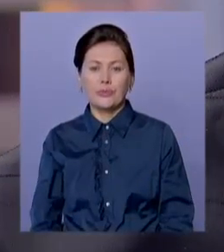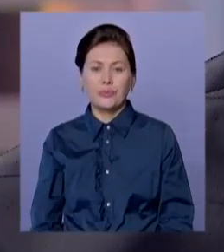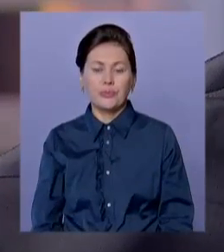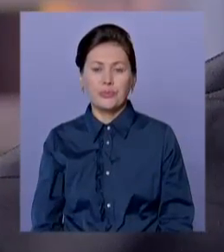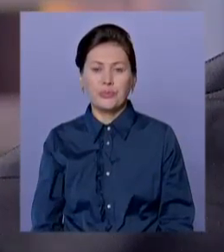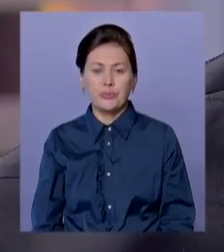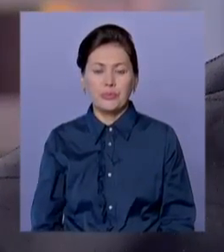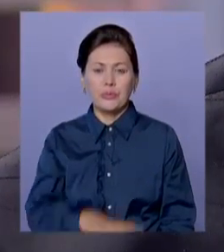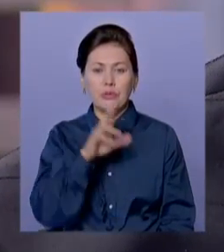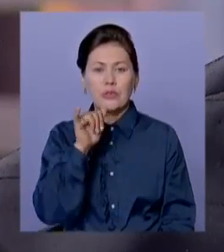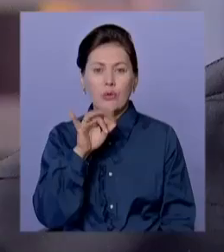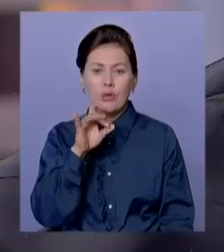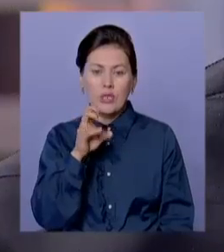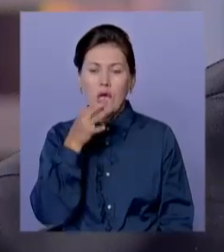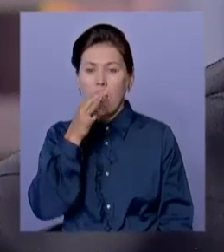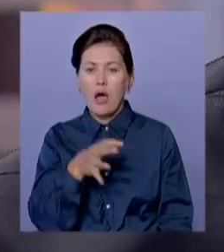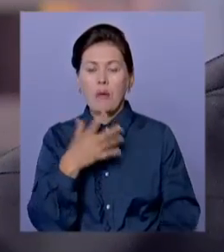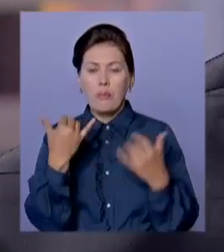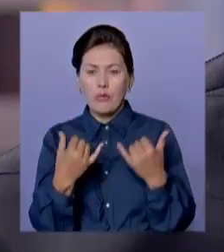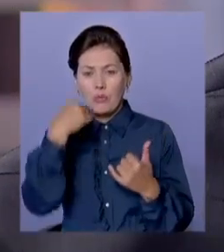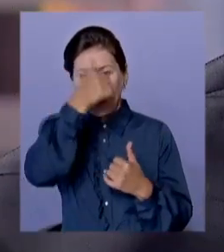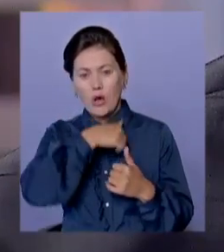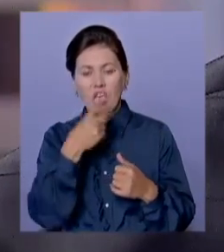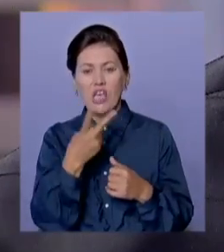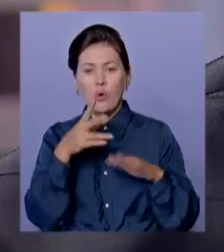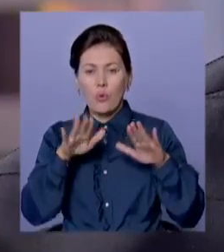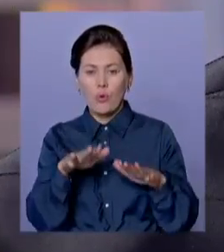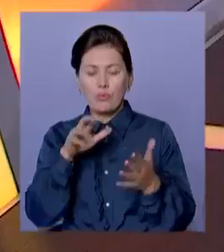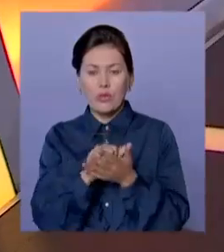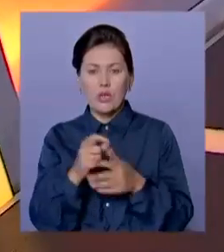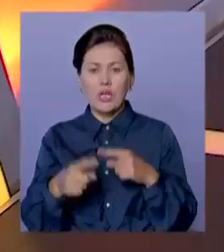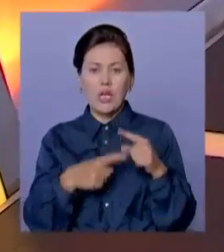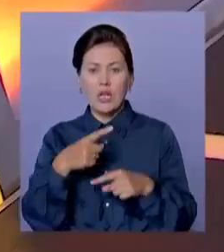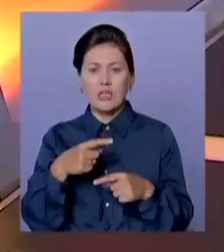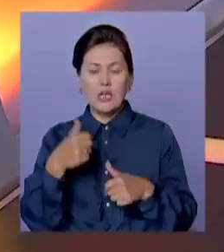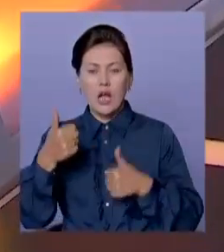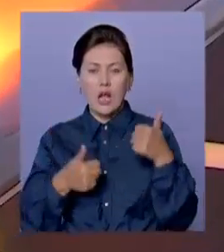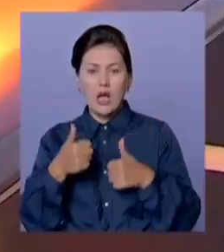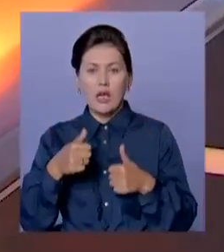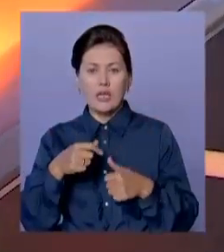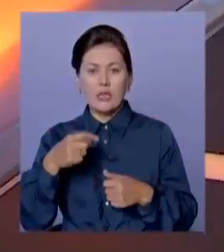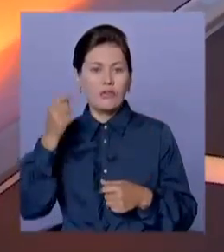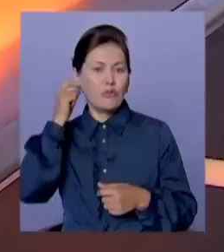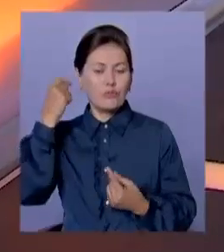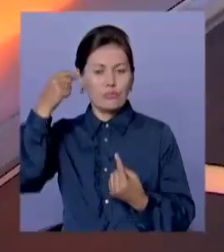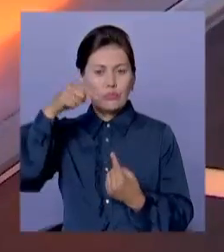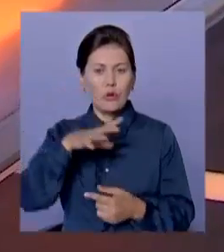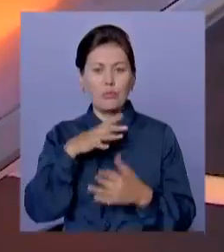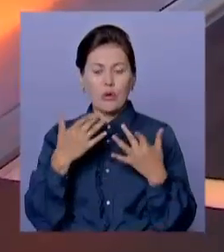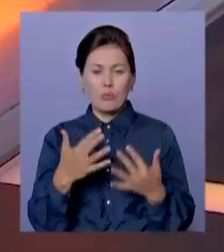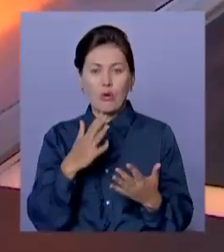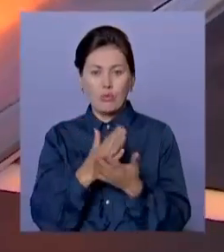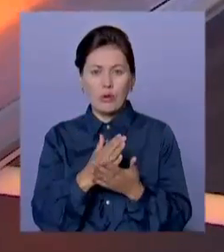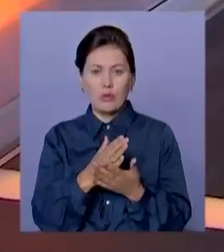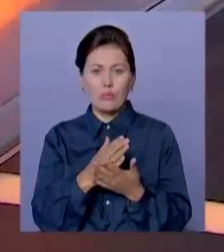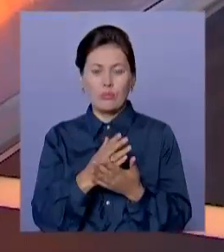Енді Дәурен айтыңызшы, биыл сіздер екінші орынға шығып отырсыздар. Келесі жарысқа сіздер жастарыңыз сәйкес келмейді талап бойынша. Дұрыс